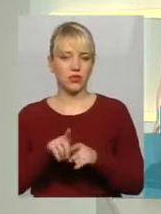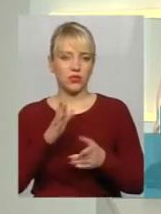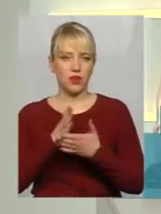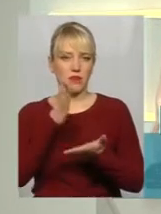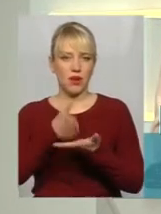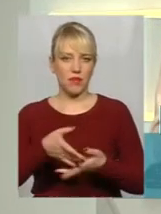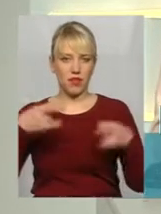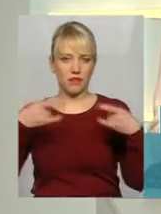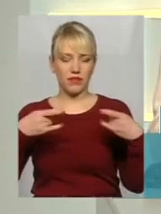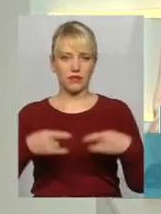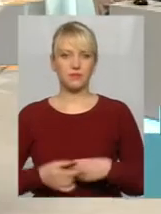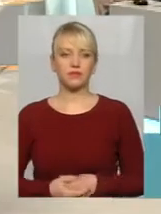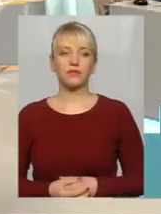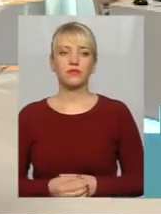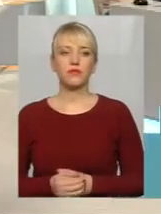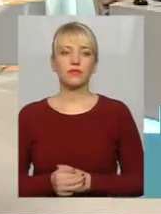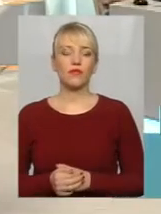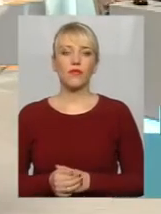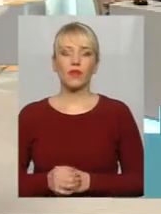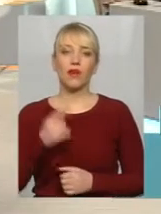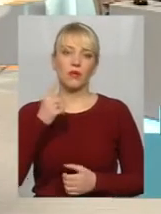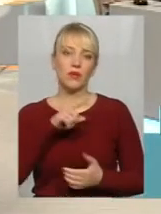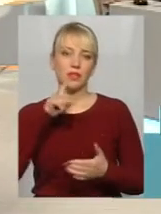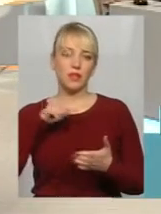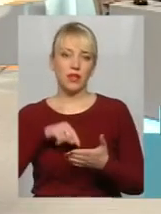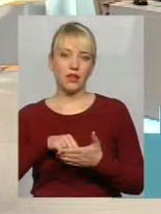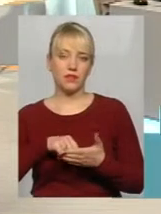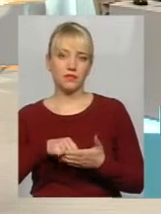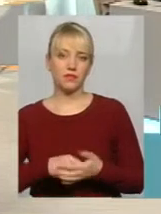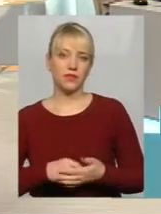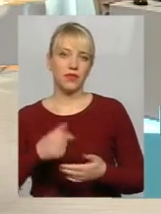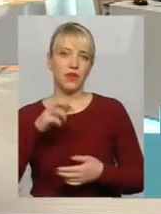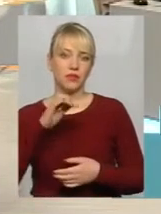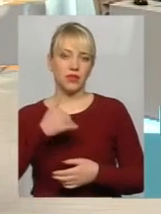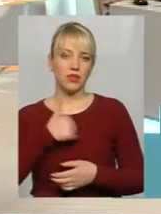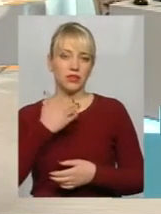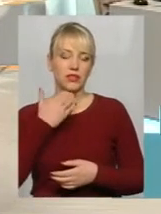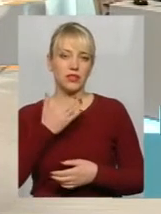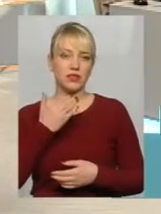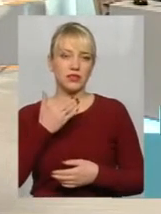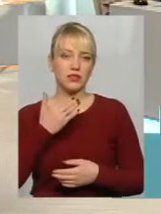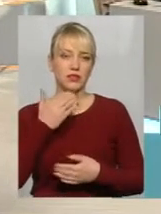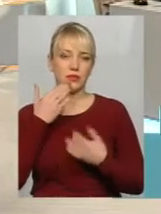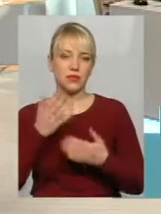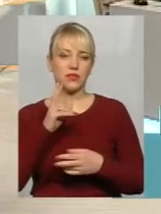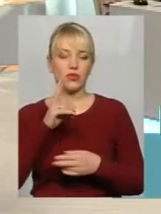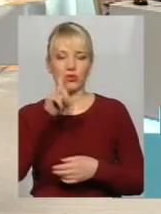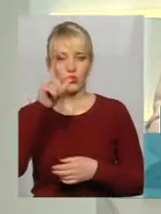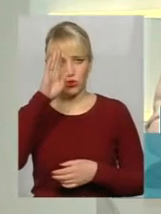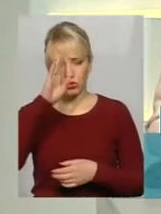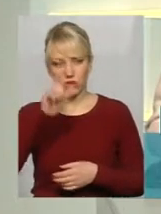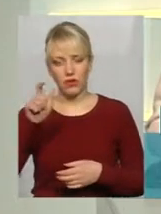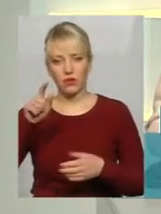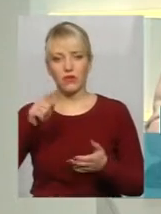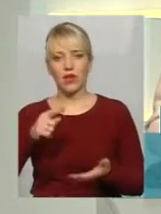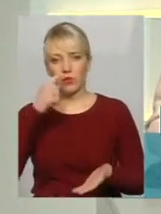прямий ефір. Пане полковник, перше запитання, все ж таки, хотілося б почути, хто з чоловіків підлягає призову?